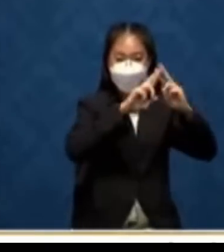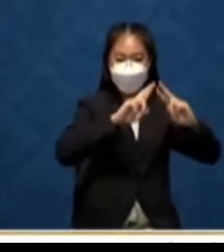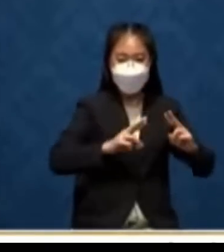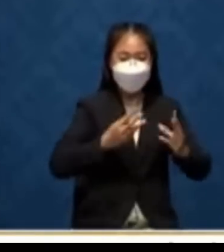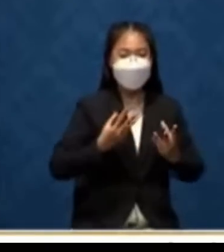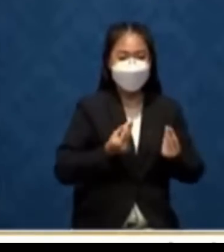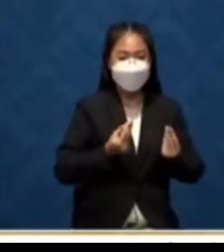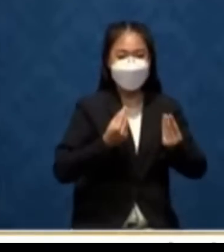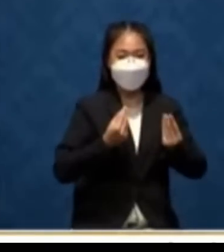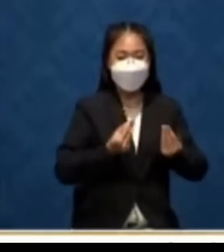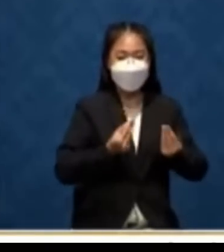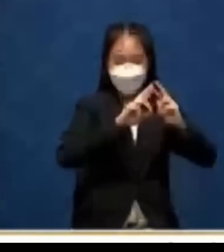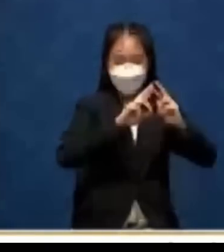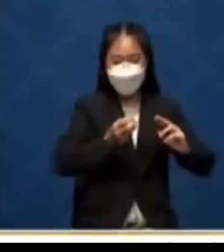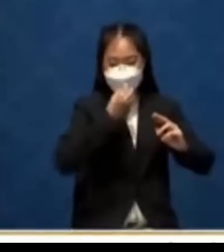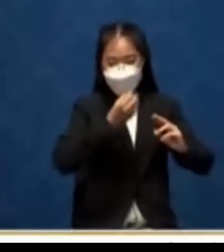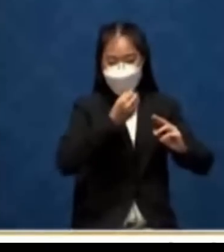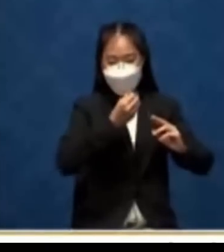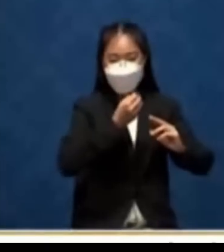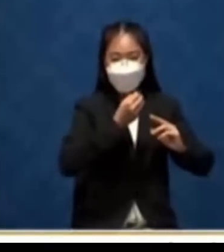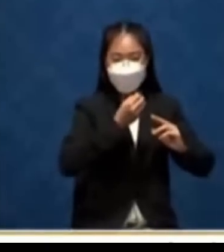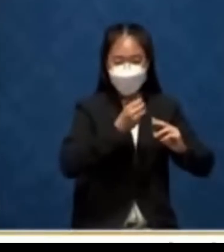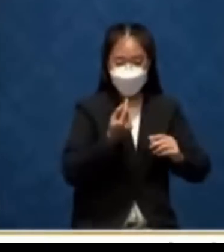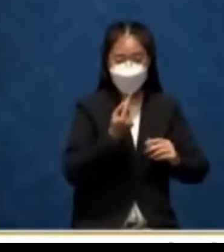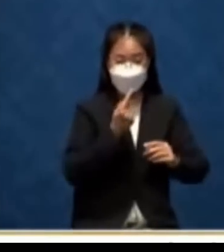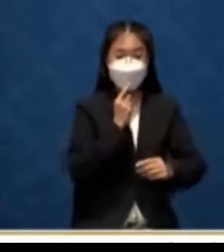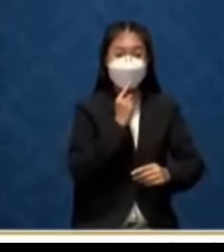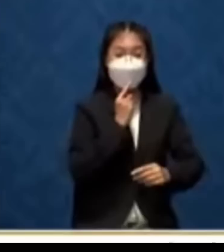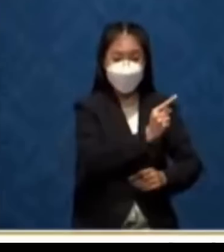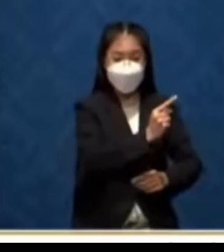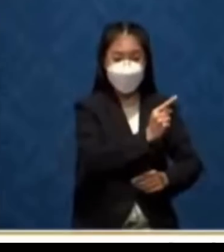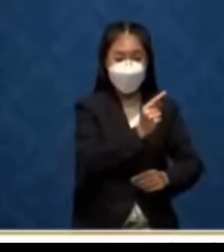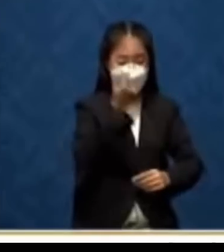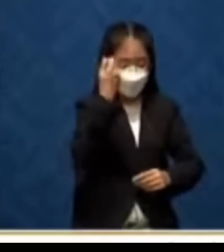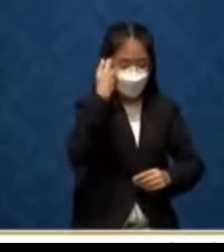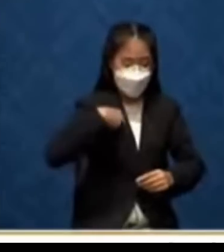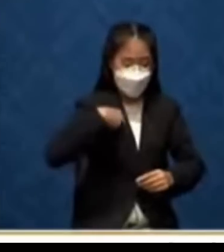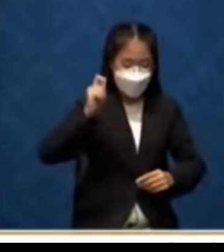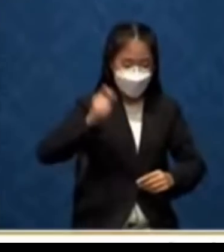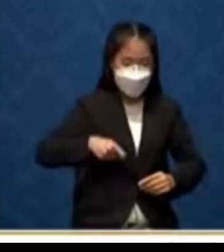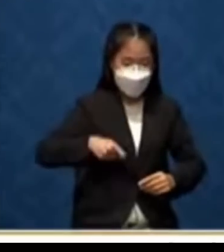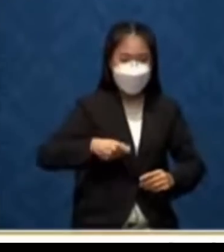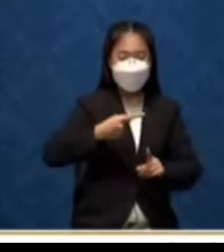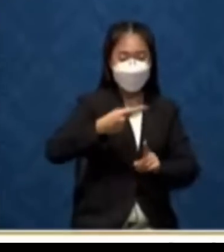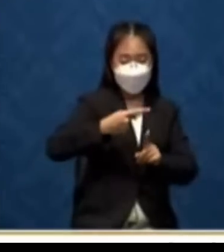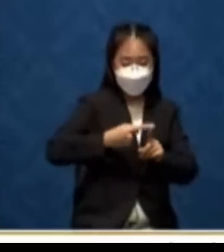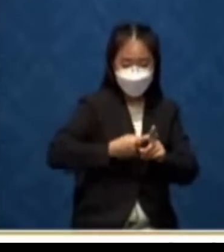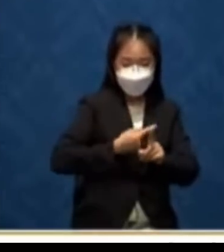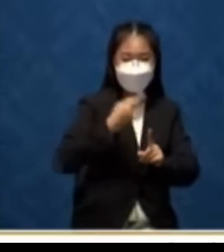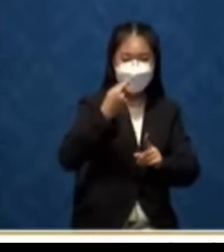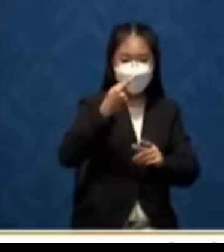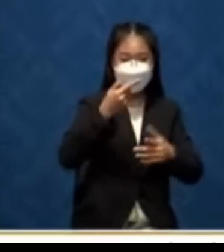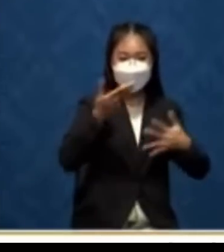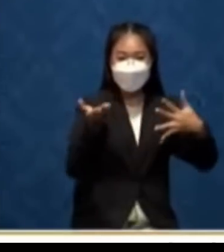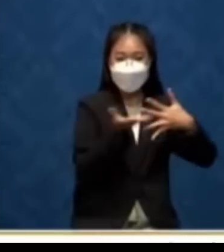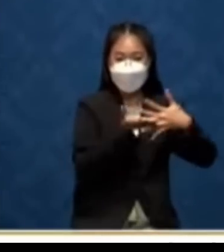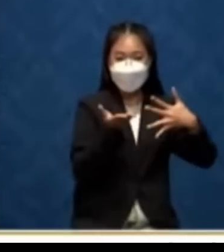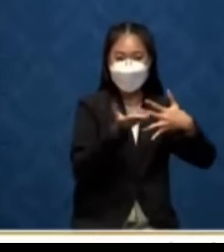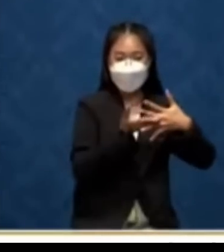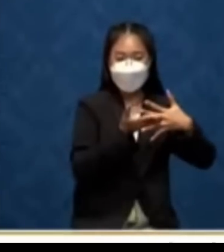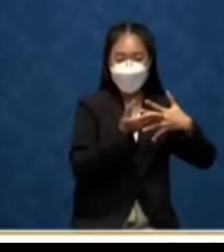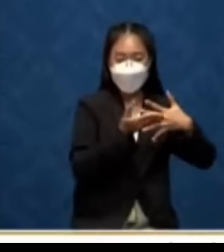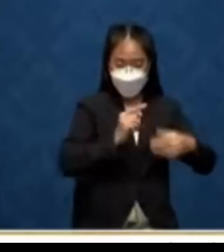ความคืบหน้าล่าสุดคืออัยการสั่งฟ้องไปแล้ว9ข้อหาเมื่อกลางเดือนมกราที่ผ่านมาดูเห